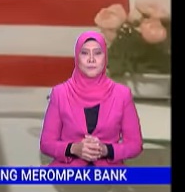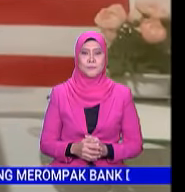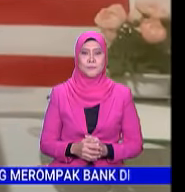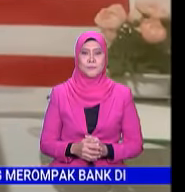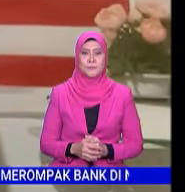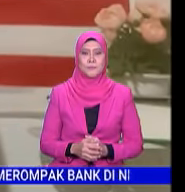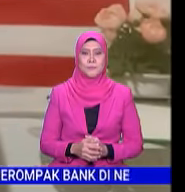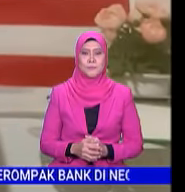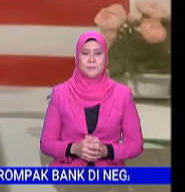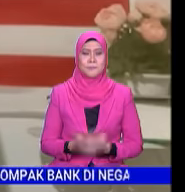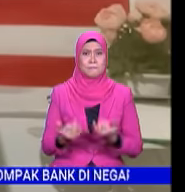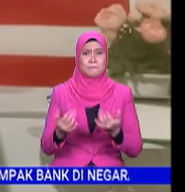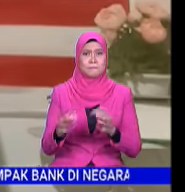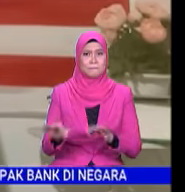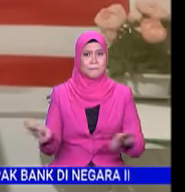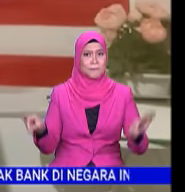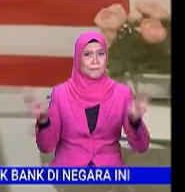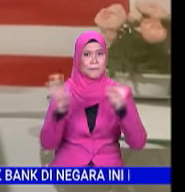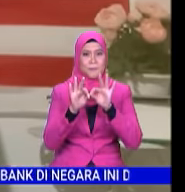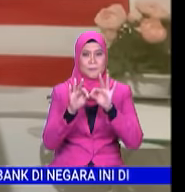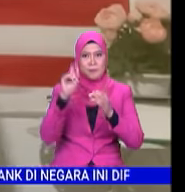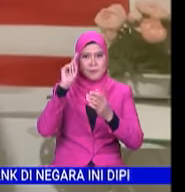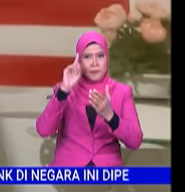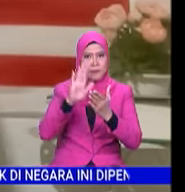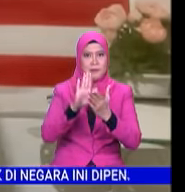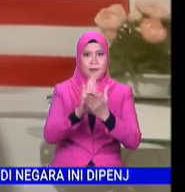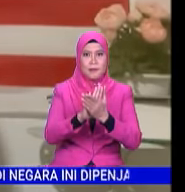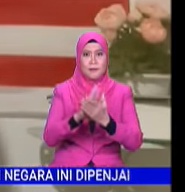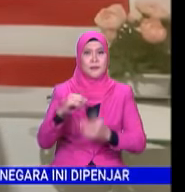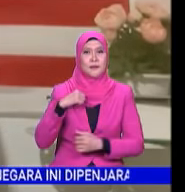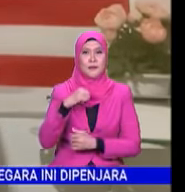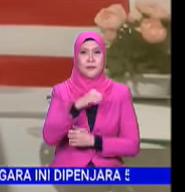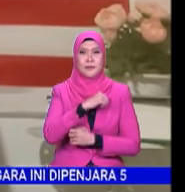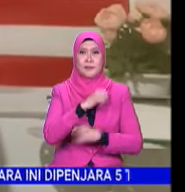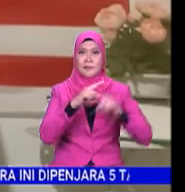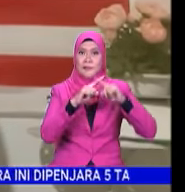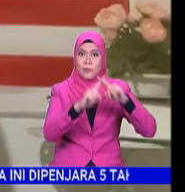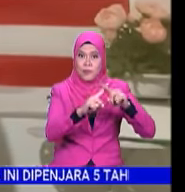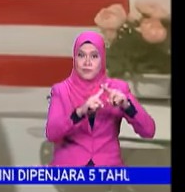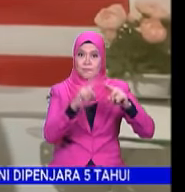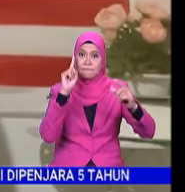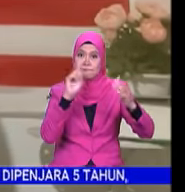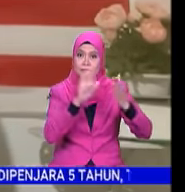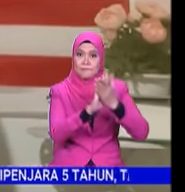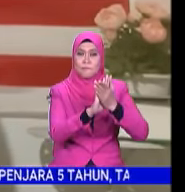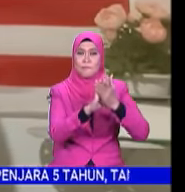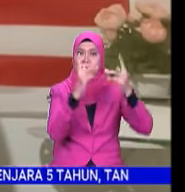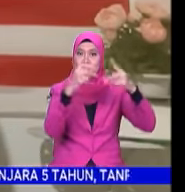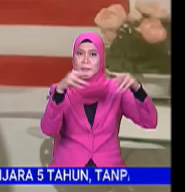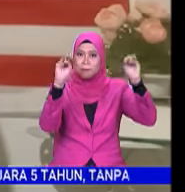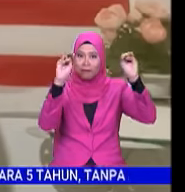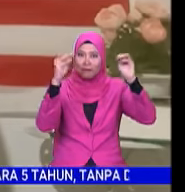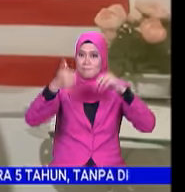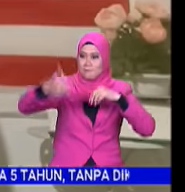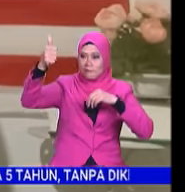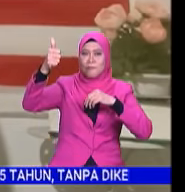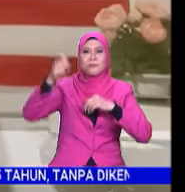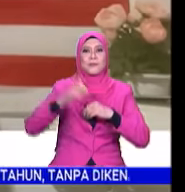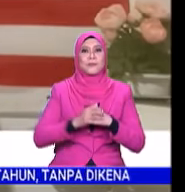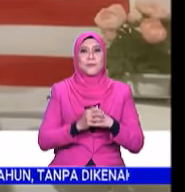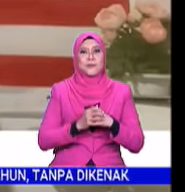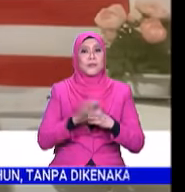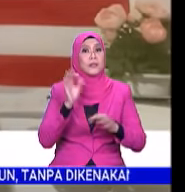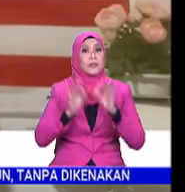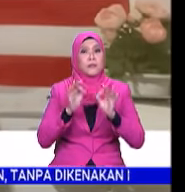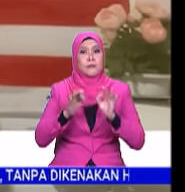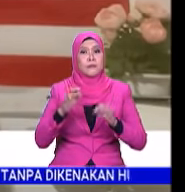Jadi kata kunci di sini ialah kepercayaan majoriti ahli Dewan. Sekiranya suatu parti politik itu